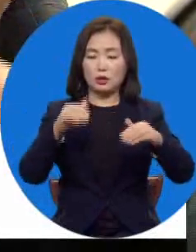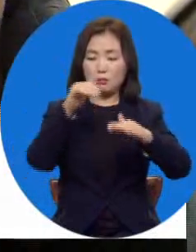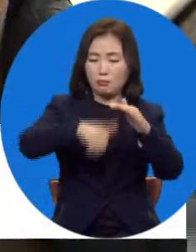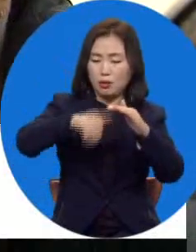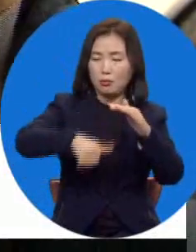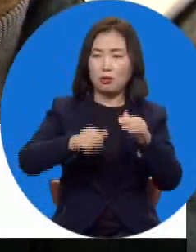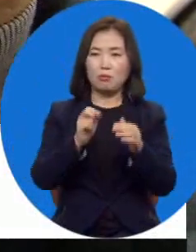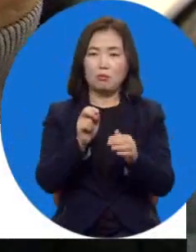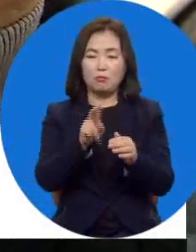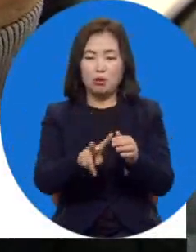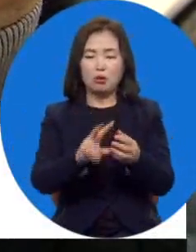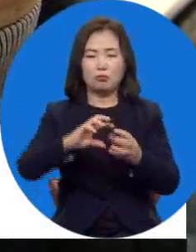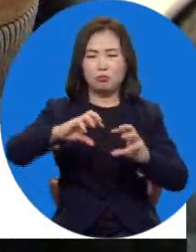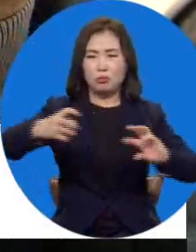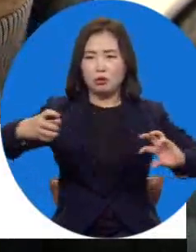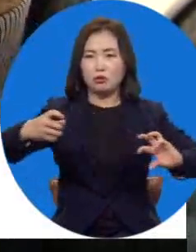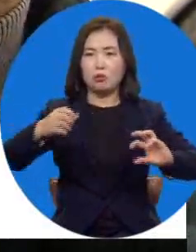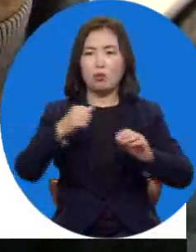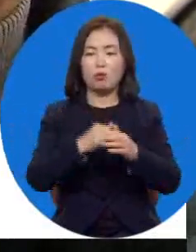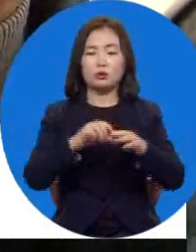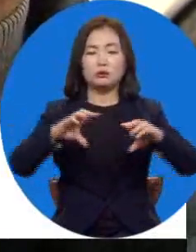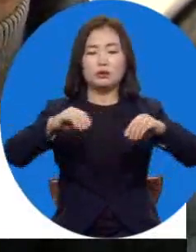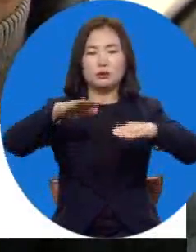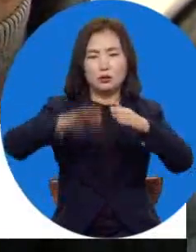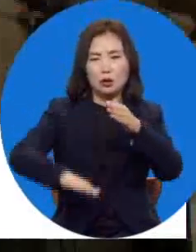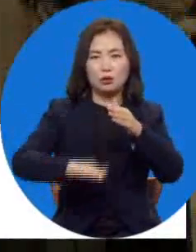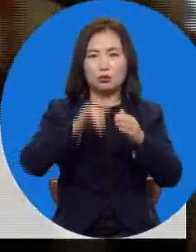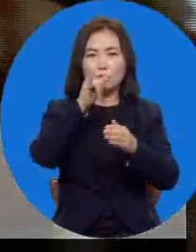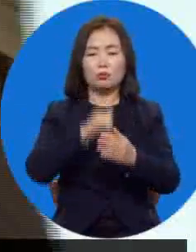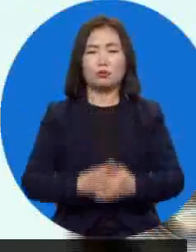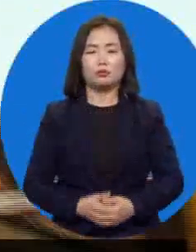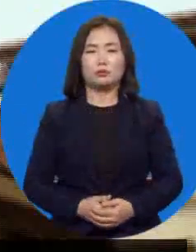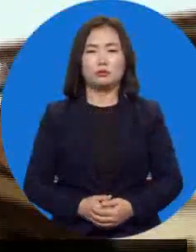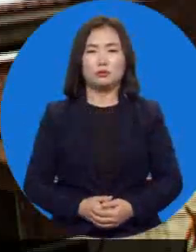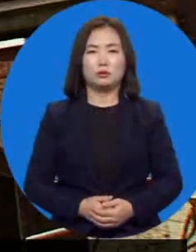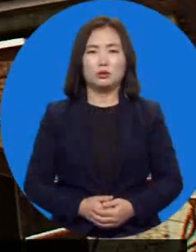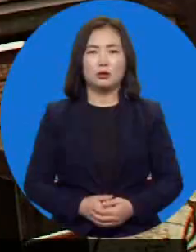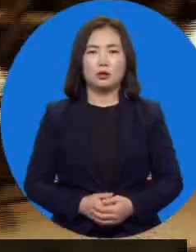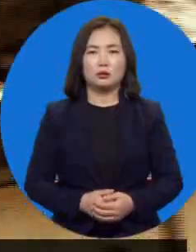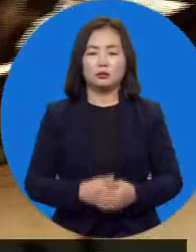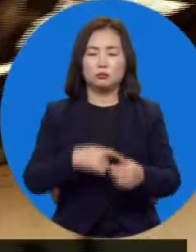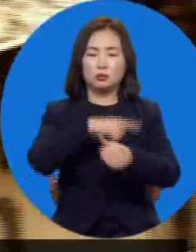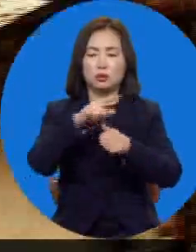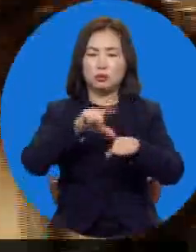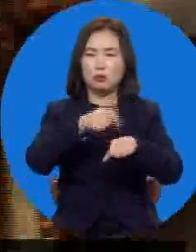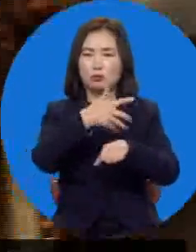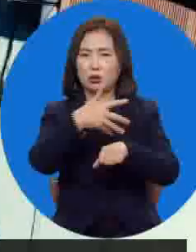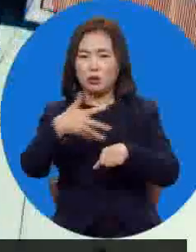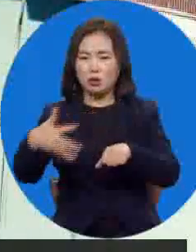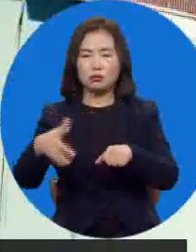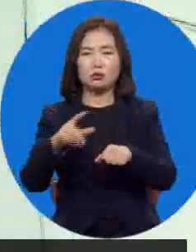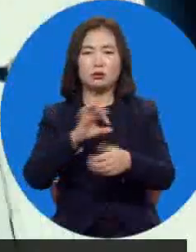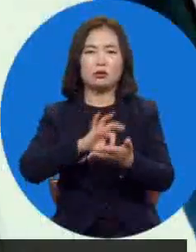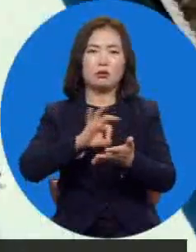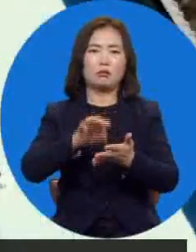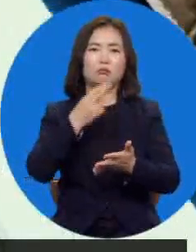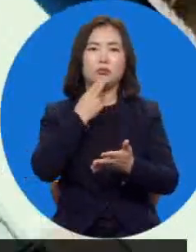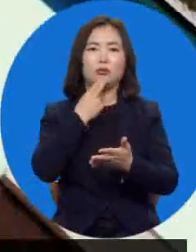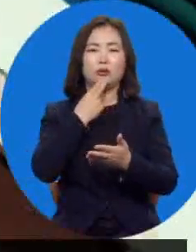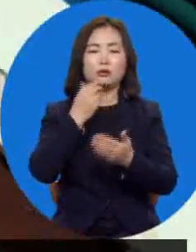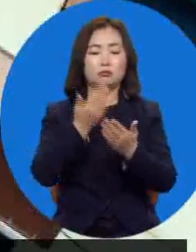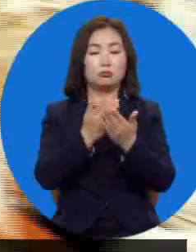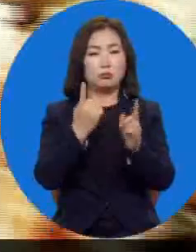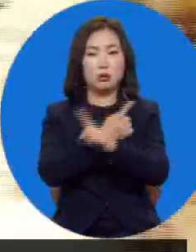벌어져 있고 틀어져 있고 지반이 내려앉아 있고 훨씬 많 쓴 3월 없는 복구 달라진 것 없이